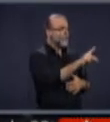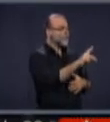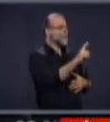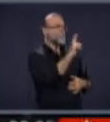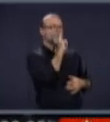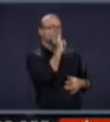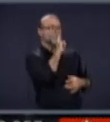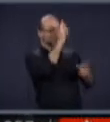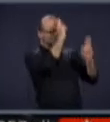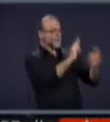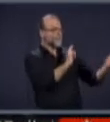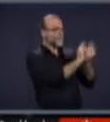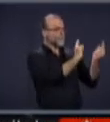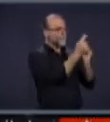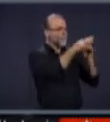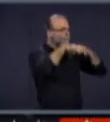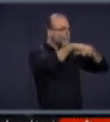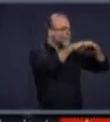ne respectez pas la distance,